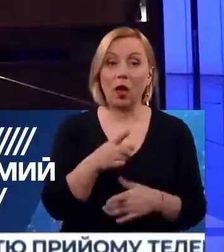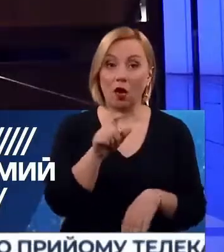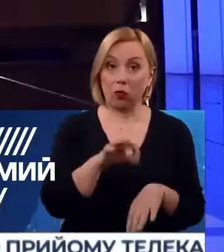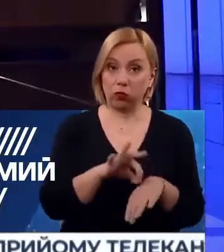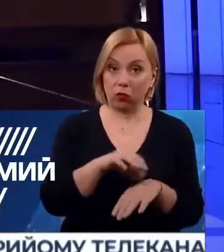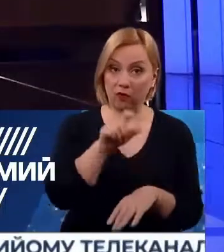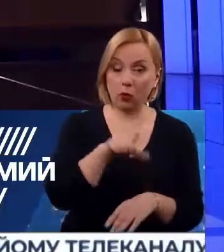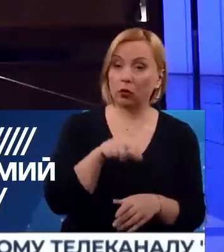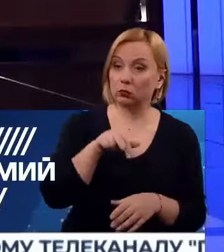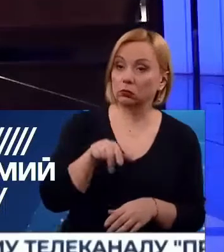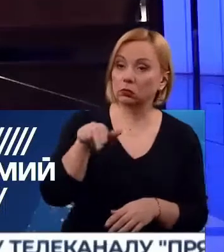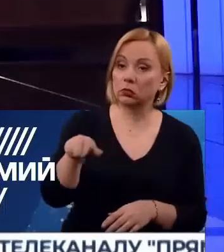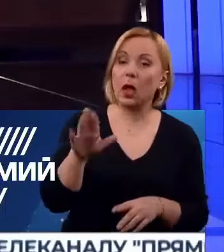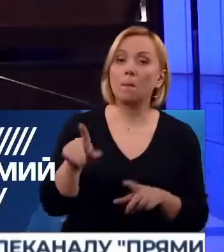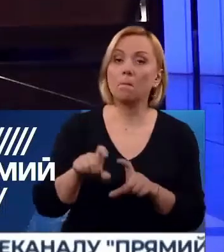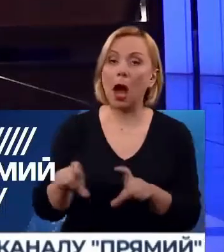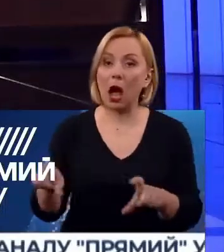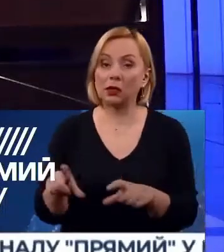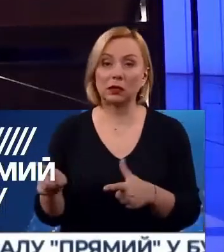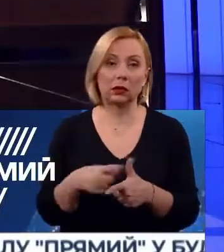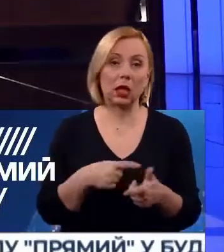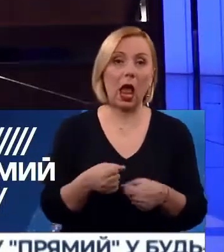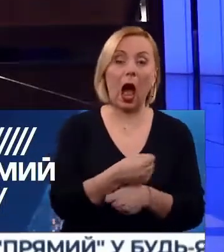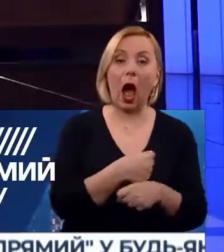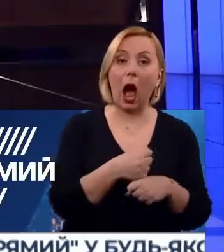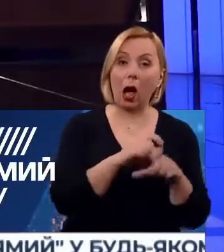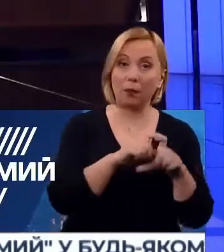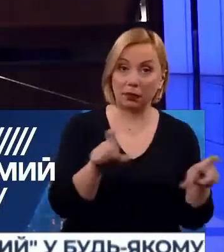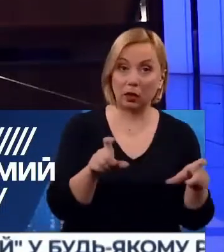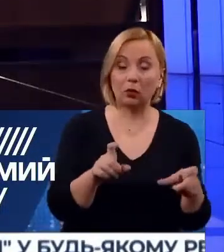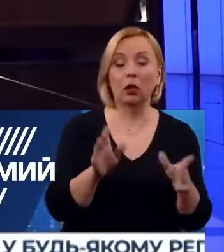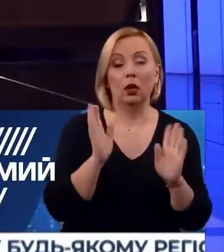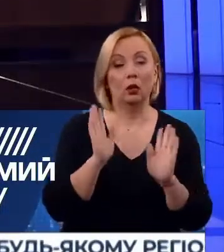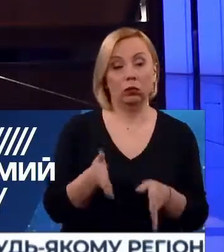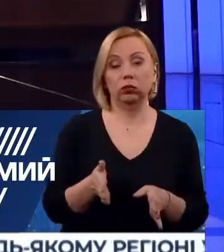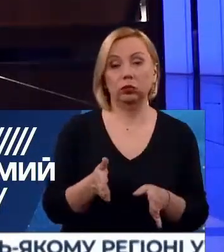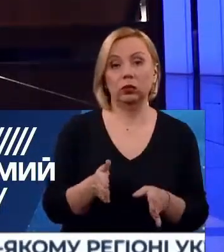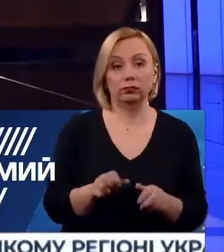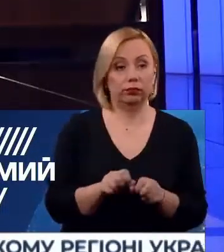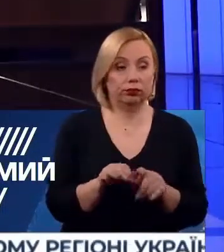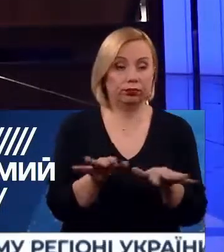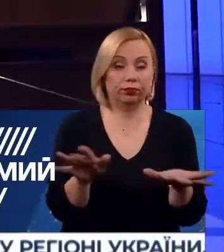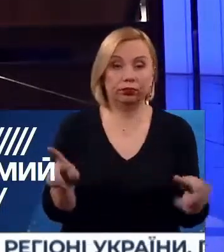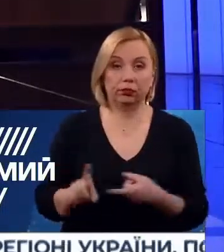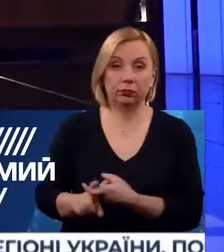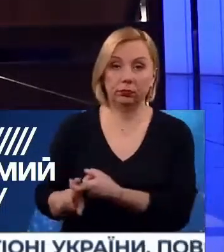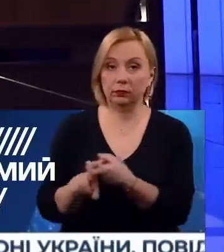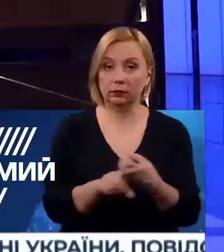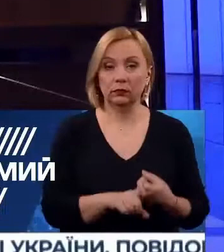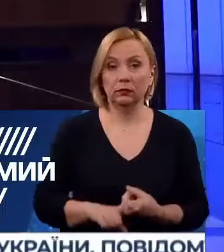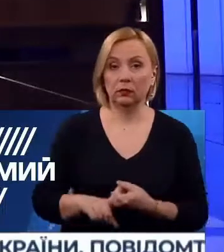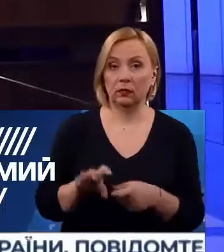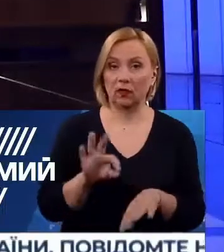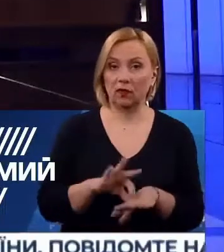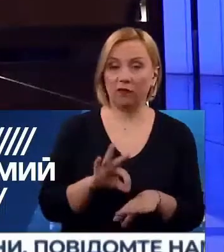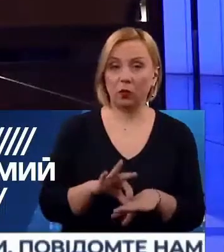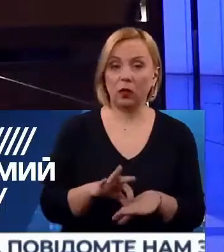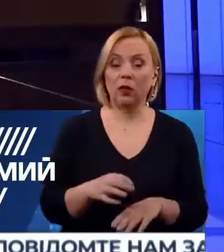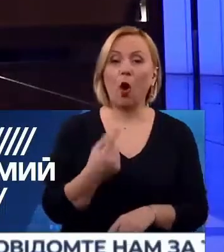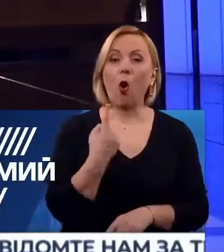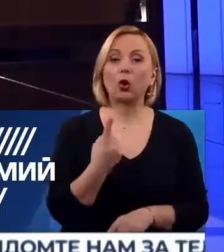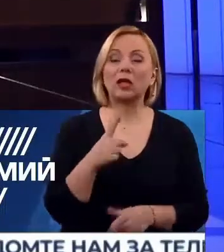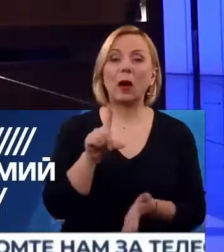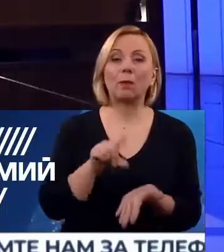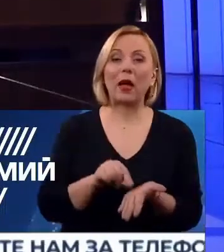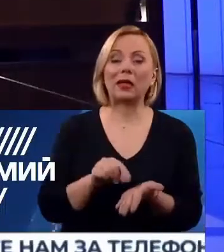в магазин або в аптеку, то ми будемо мати виход через розповсюдження. Одна